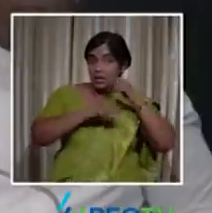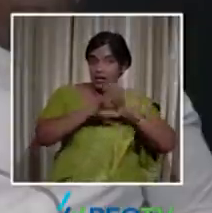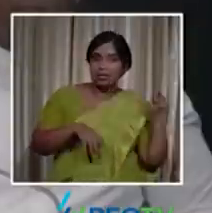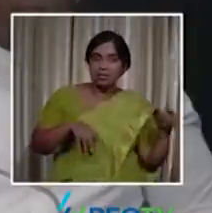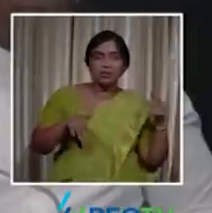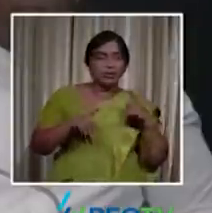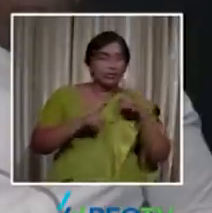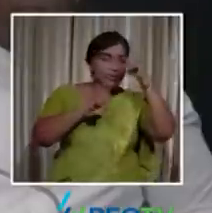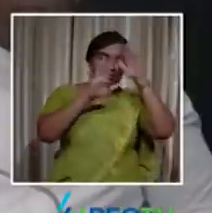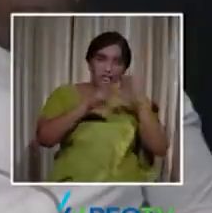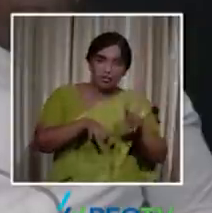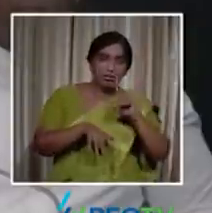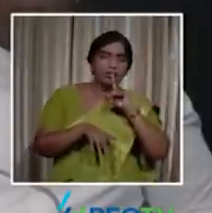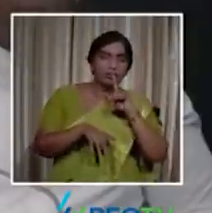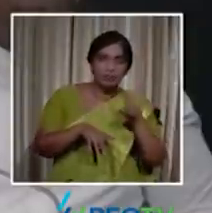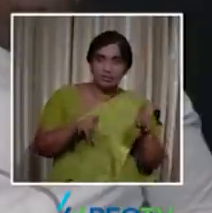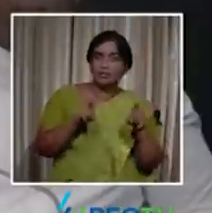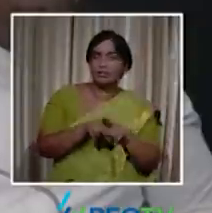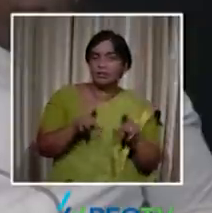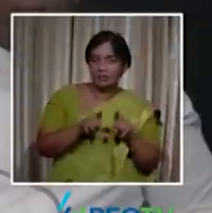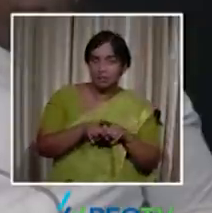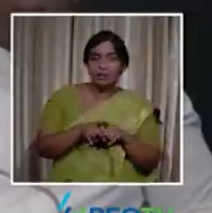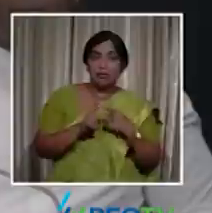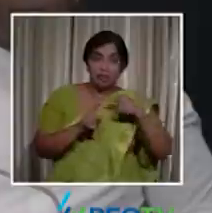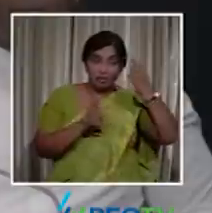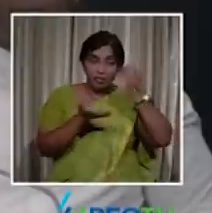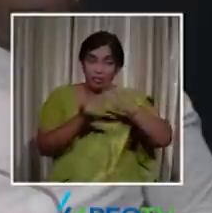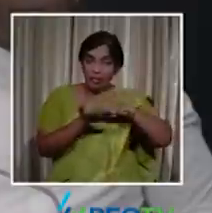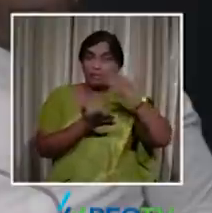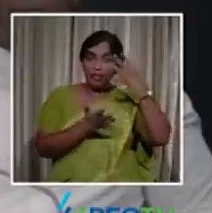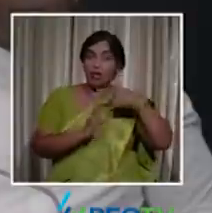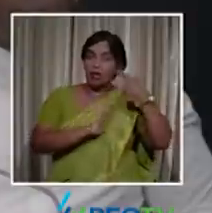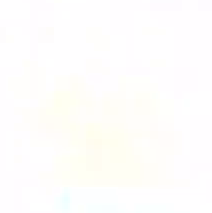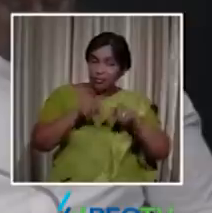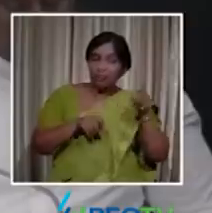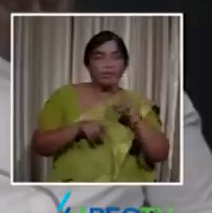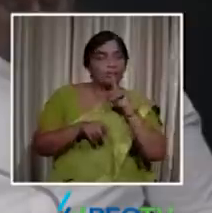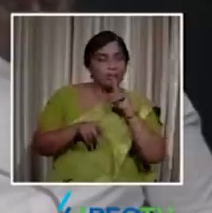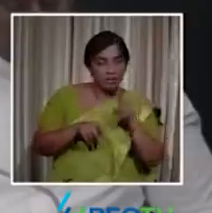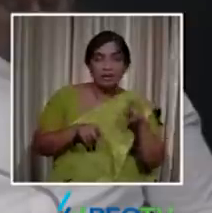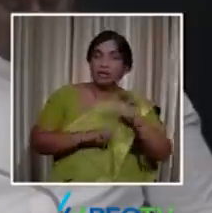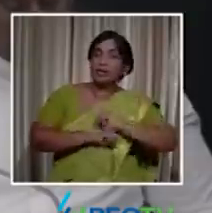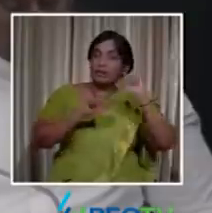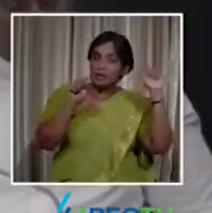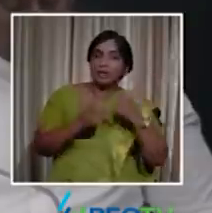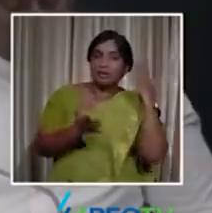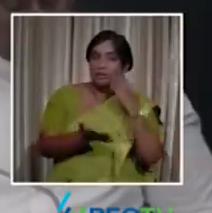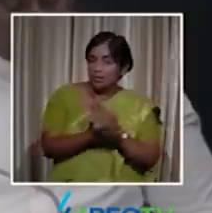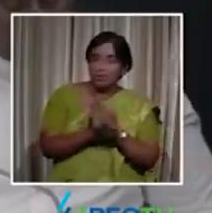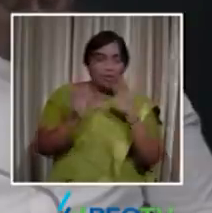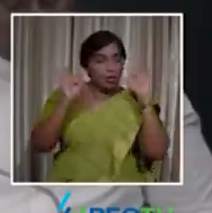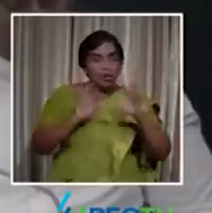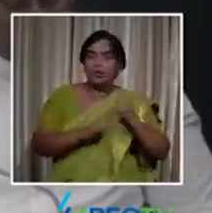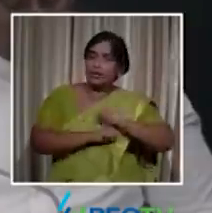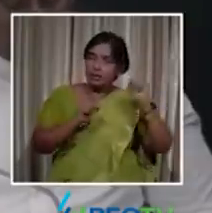ආශිර්වාද කරනවා. මේ හතරවෙනි වතාවට මම පාර්ලිමේන්තුවේ මේ ආශිර්වාදය ලබා දෙන්නේ රටේ ජනතාවගෙන් ඉල්ලා සිටිනවා. ඒ අරගලේ වැටෙන්න දෙන්න එපා. ඒ